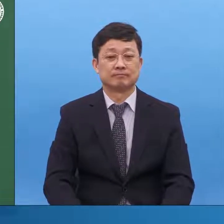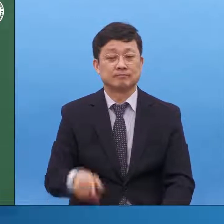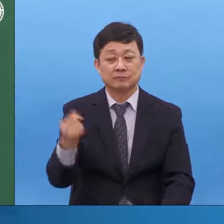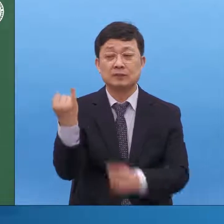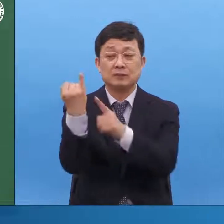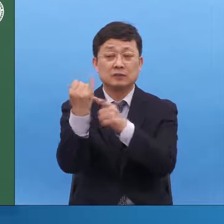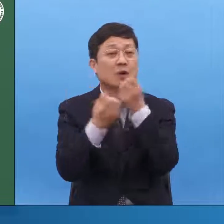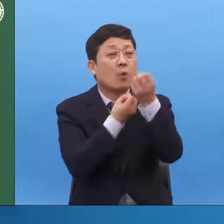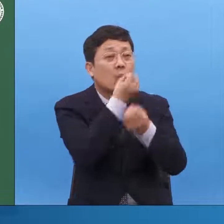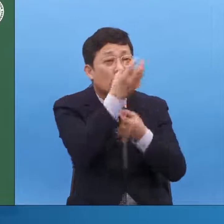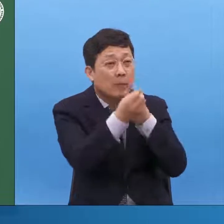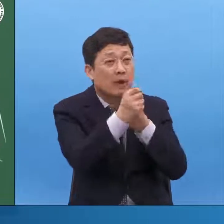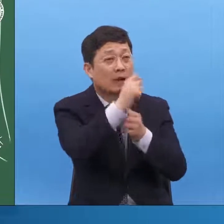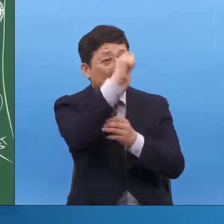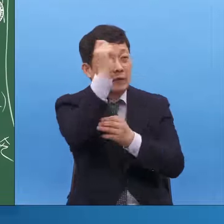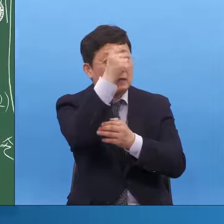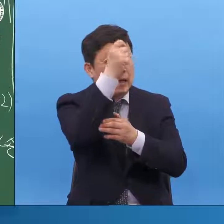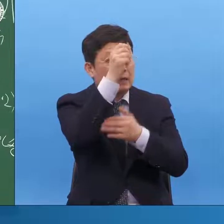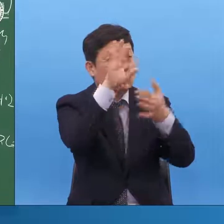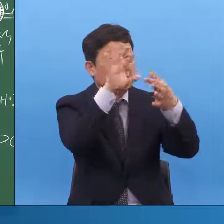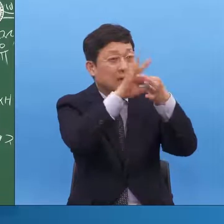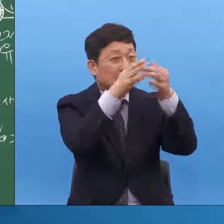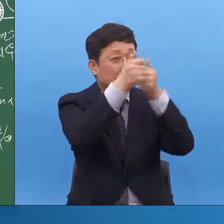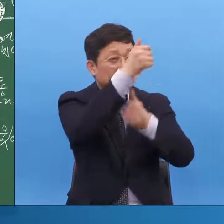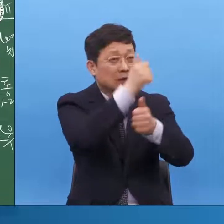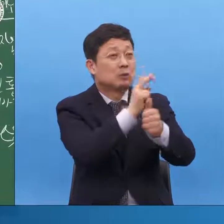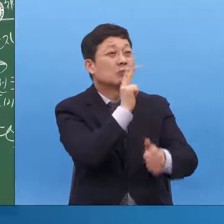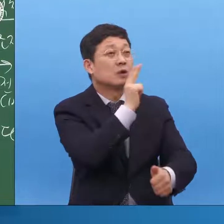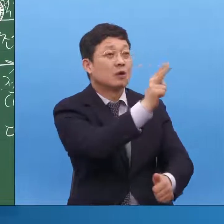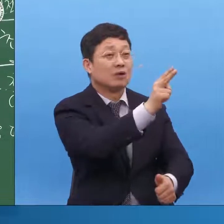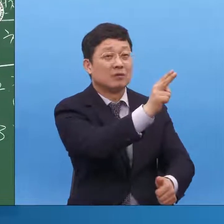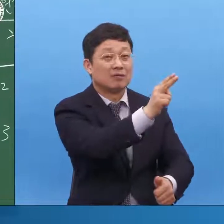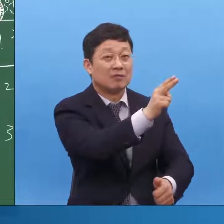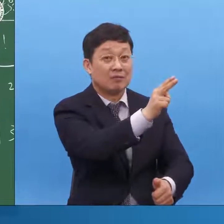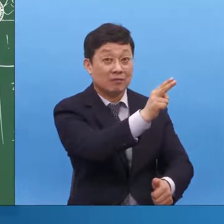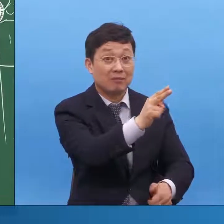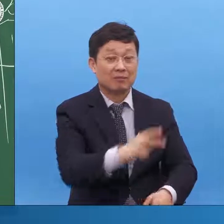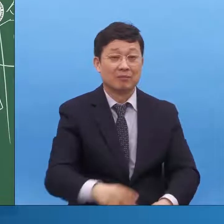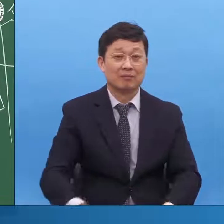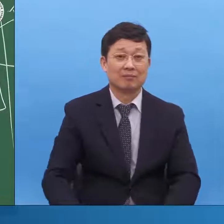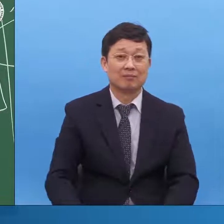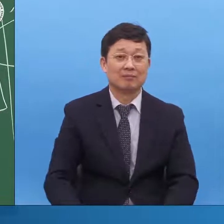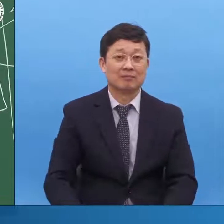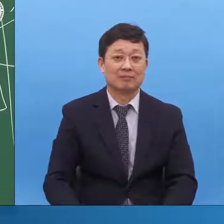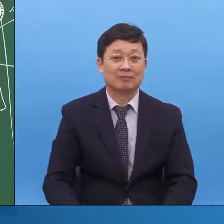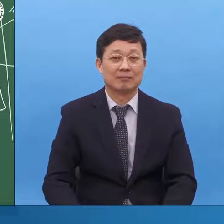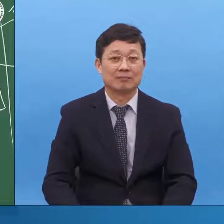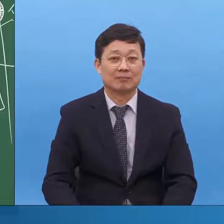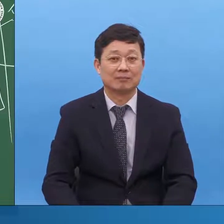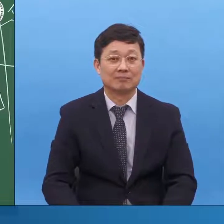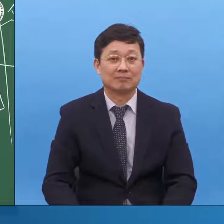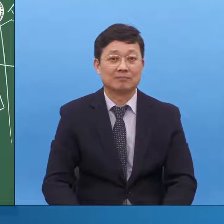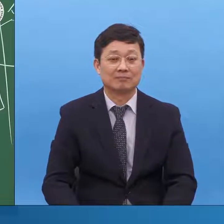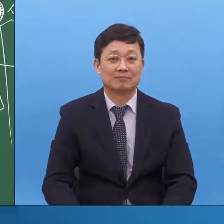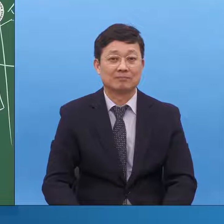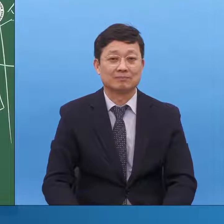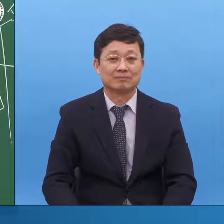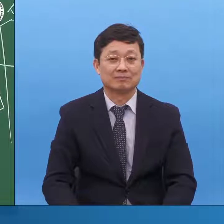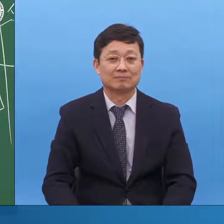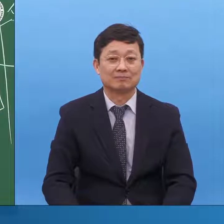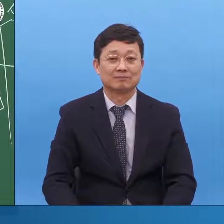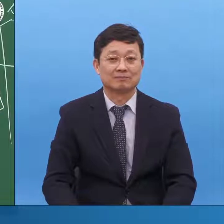다윗의 자손이요. 그래서 It says, son of David. 그렇게 얘기했어요. That's what she said. 22절에 보면요. That's what she says in verse